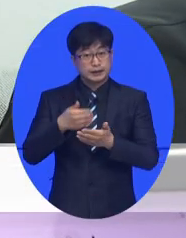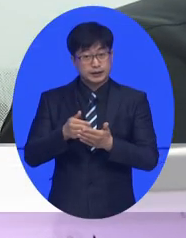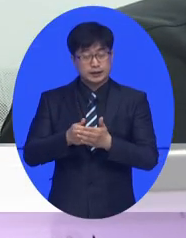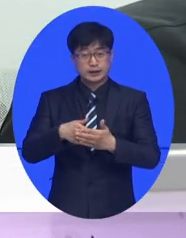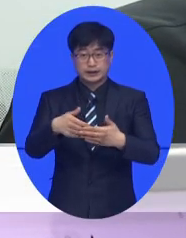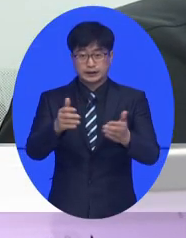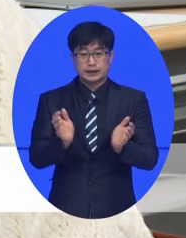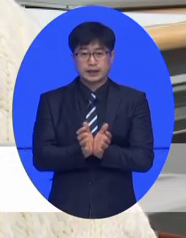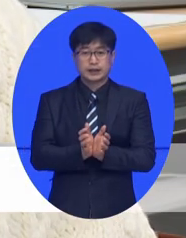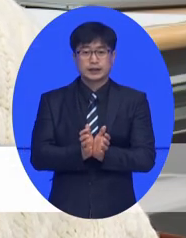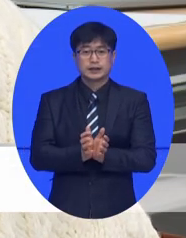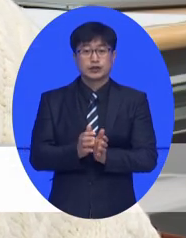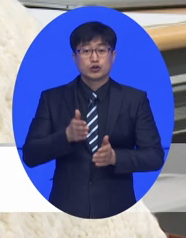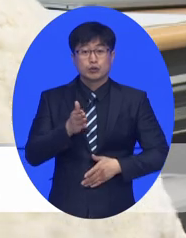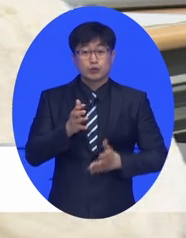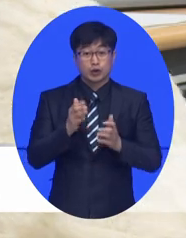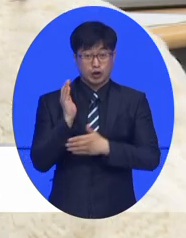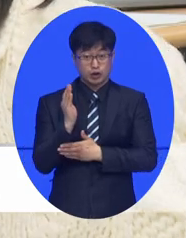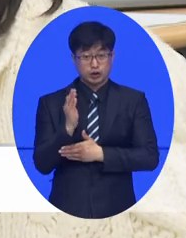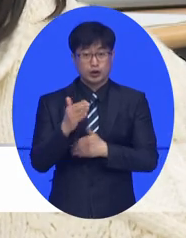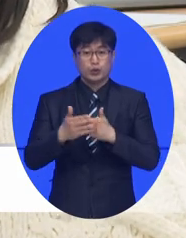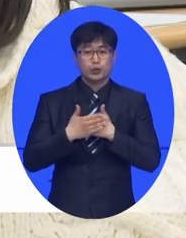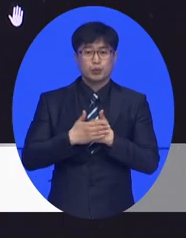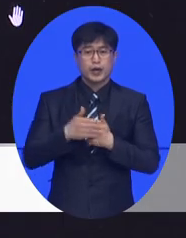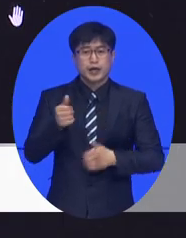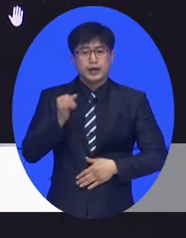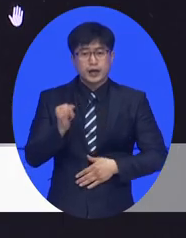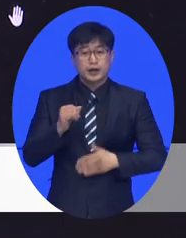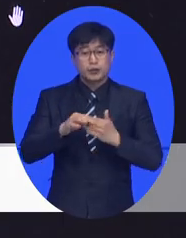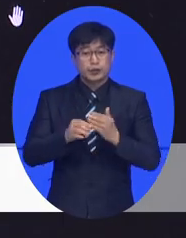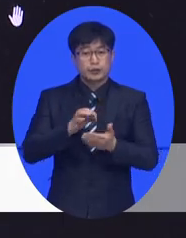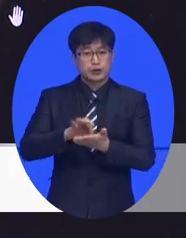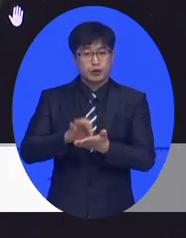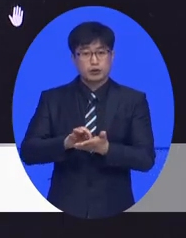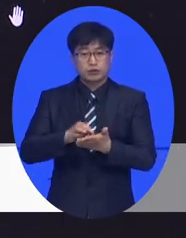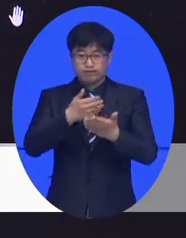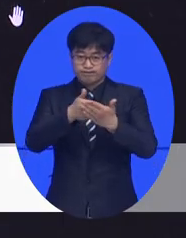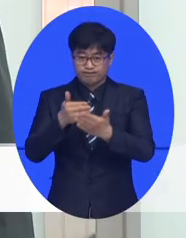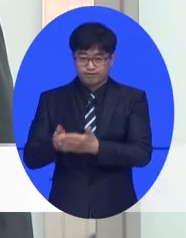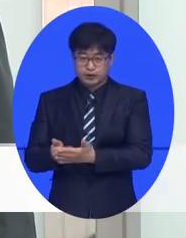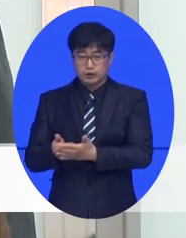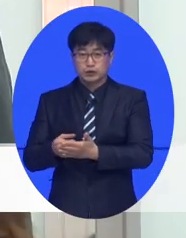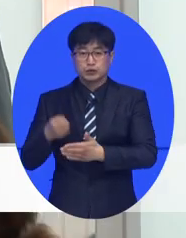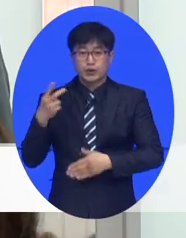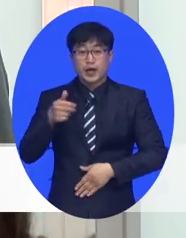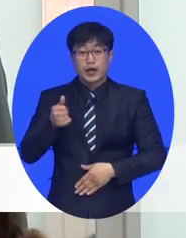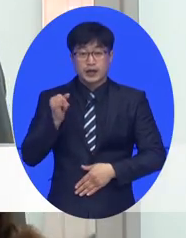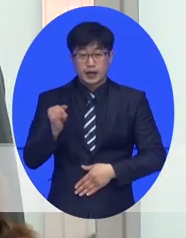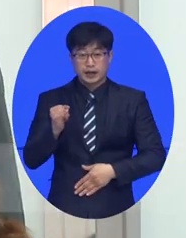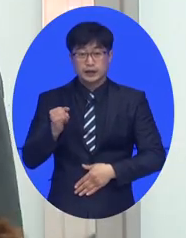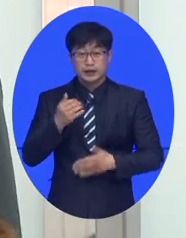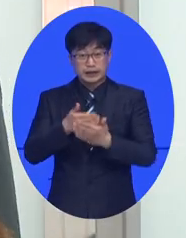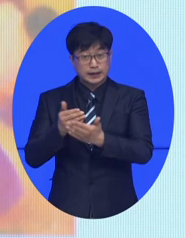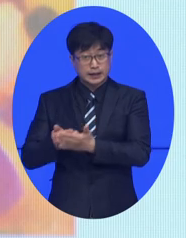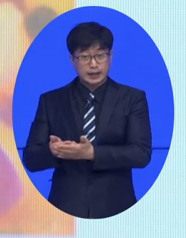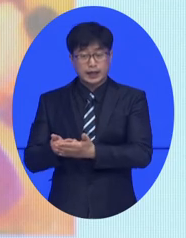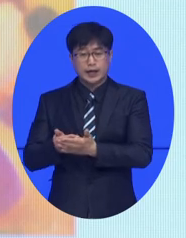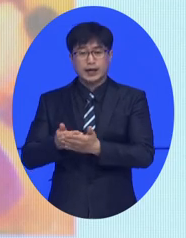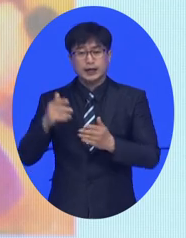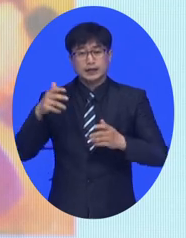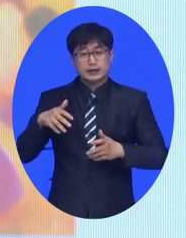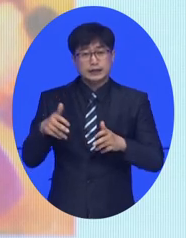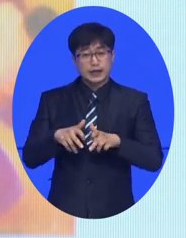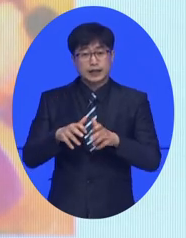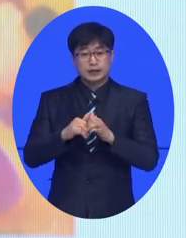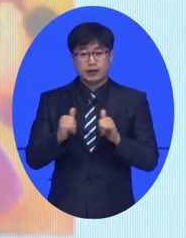강사의 도움으로 발달장애인들이 AI 화가 프로그램을 활용해 밑그림을 그려내고 다음엔 인공지능 아티스트가 발달장애인